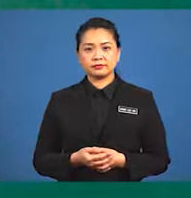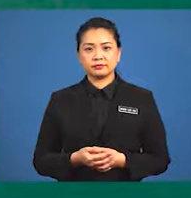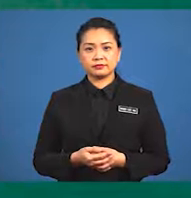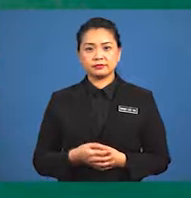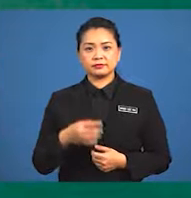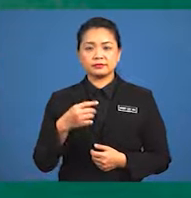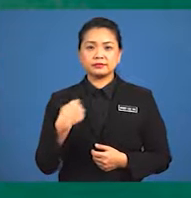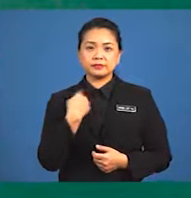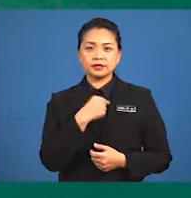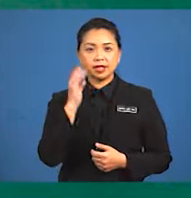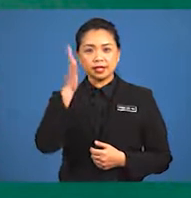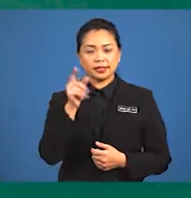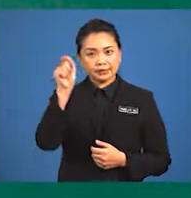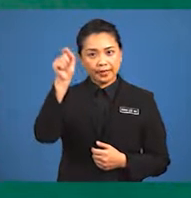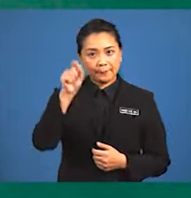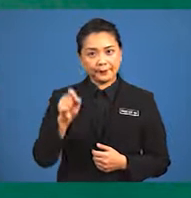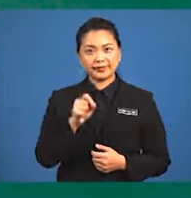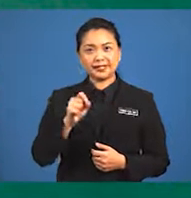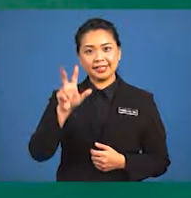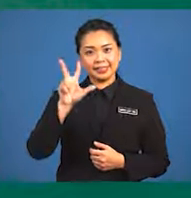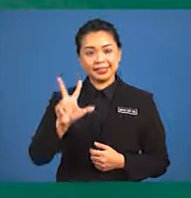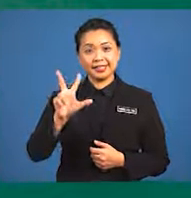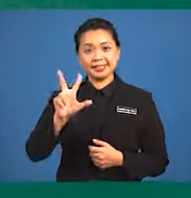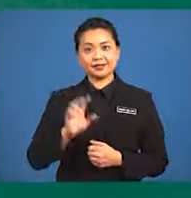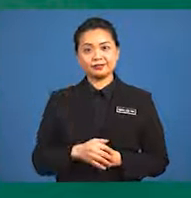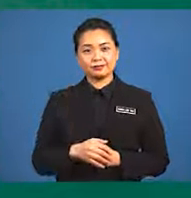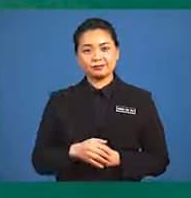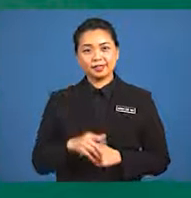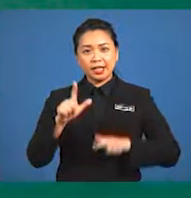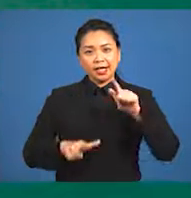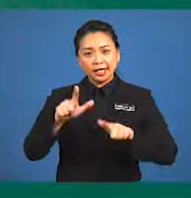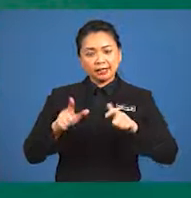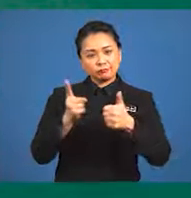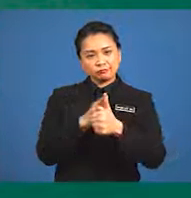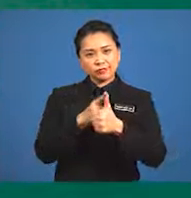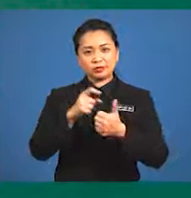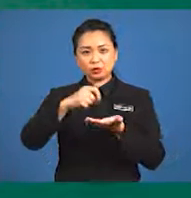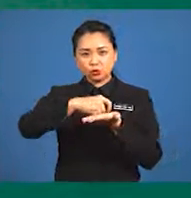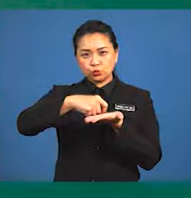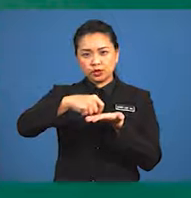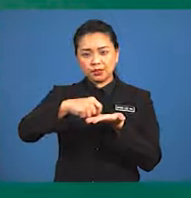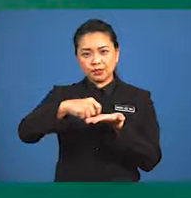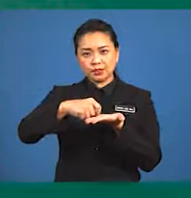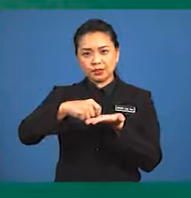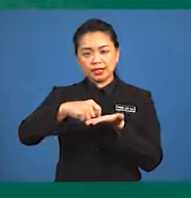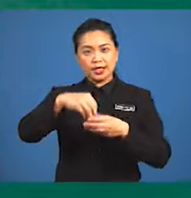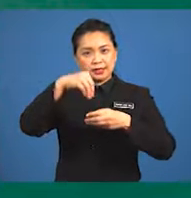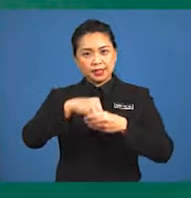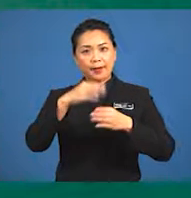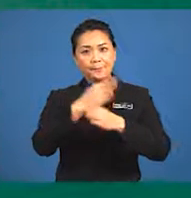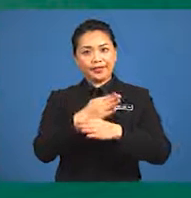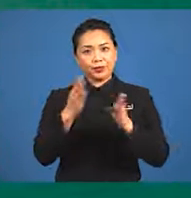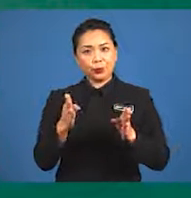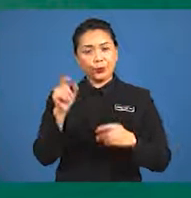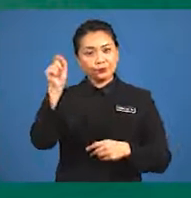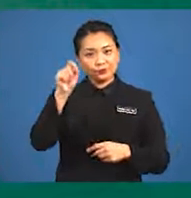Kita akan kamirkan 3. Langkah yang pertama, tulis sebutan dalam bentuk kamiran.